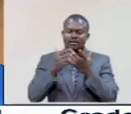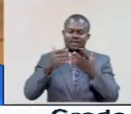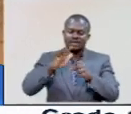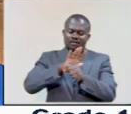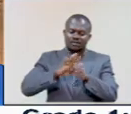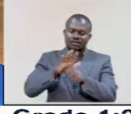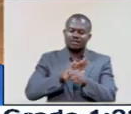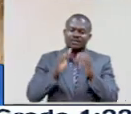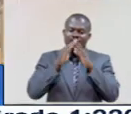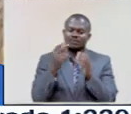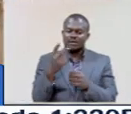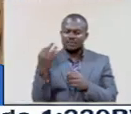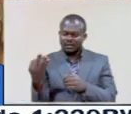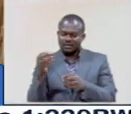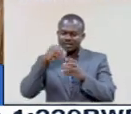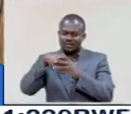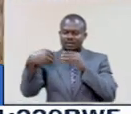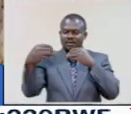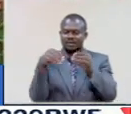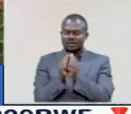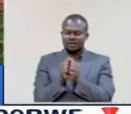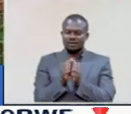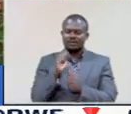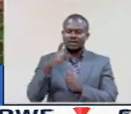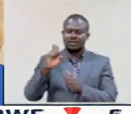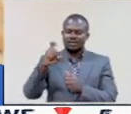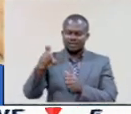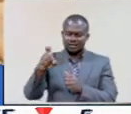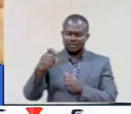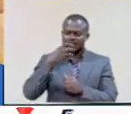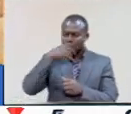huzuye inzu 26 zanashyizwemo ibikoresho Alex na Mahoro imuhanga